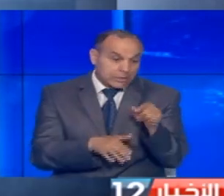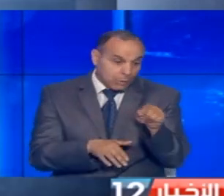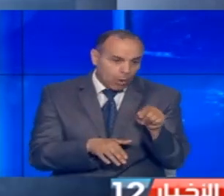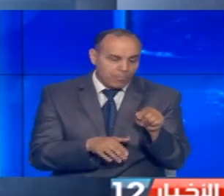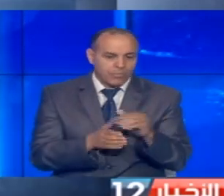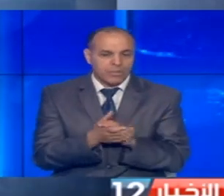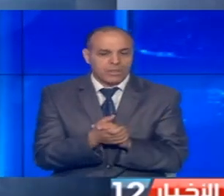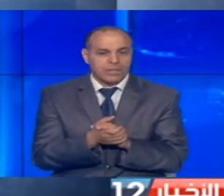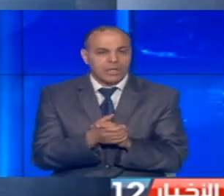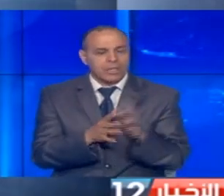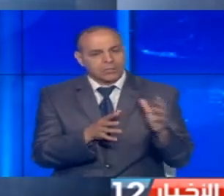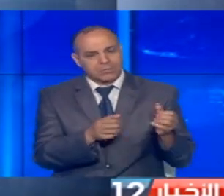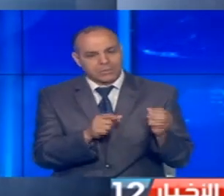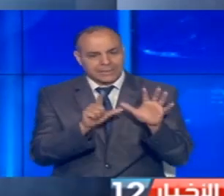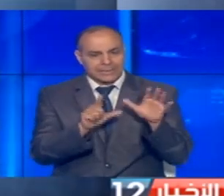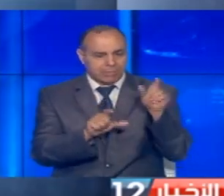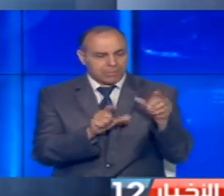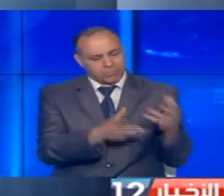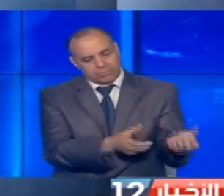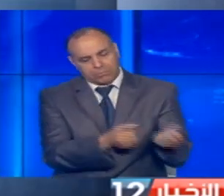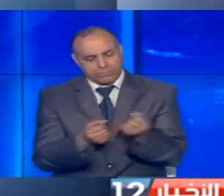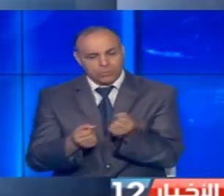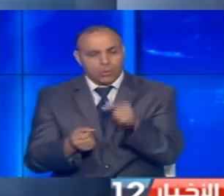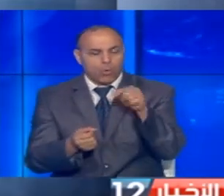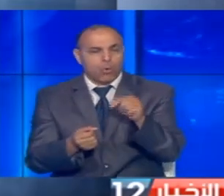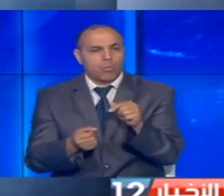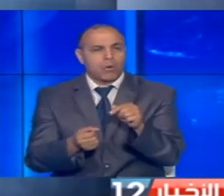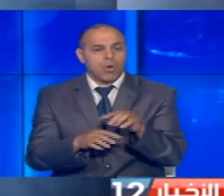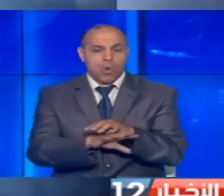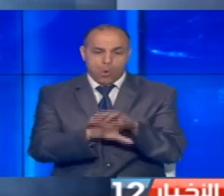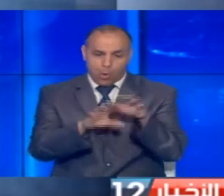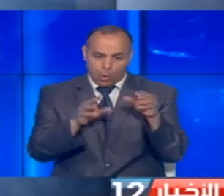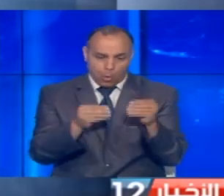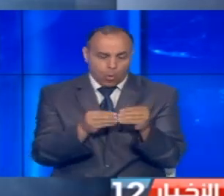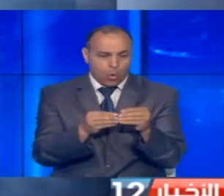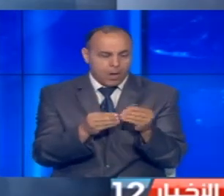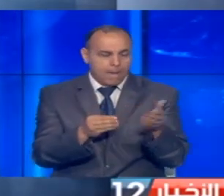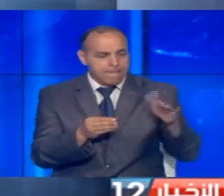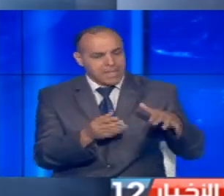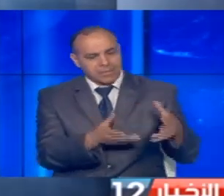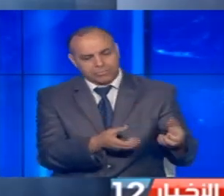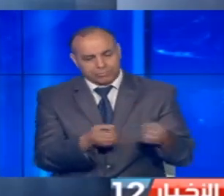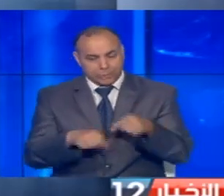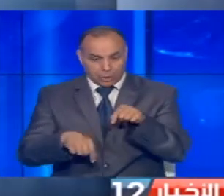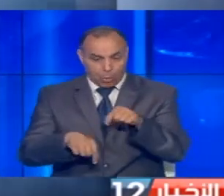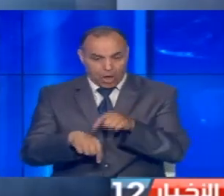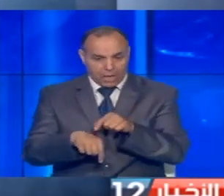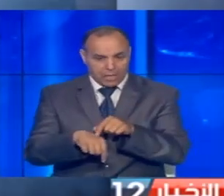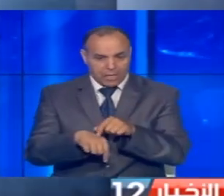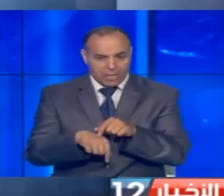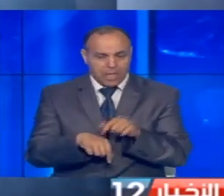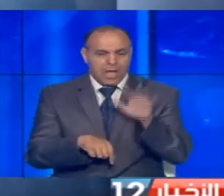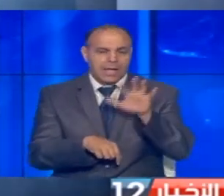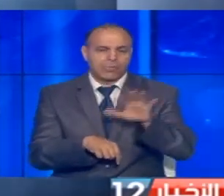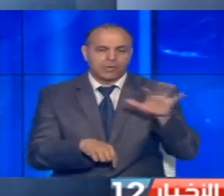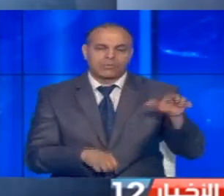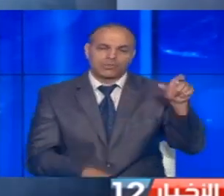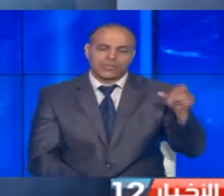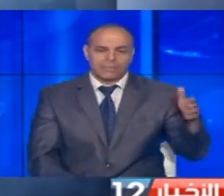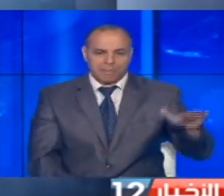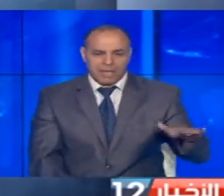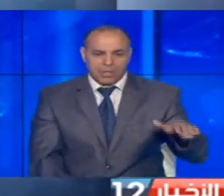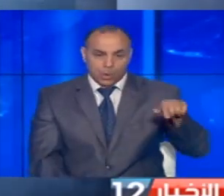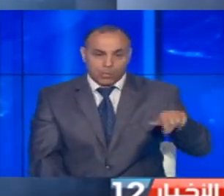هو أنه تم انتشال 7 جثث معناها اليوم، معناها يولي الجثث التي تم انتشالها إلى حد الساعة 55 جثث، معناها